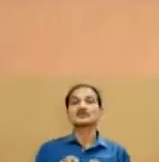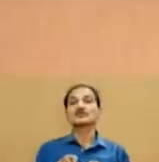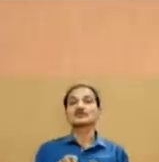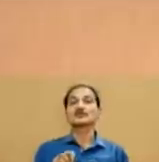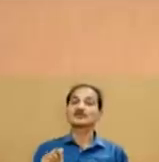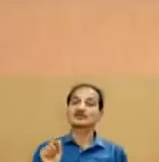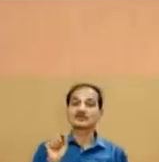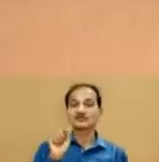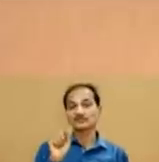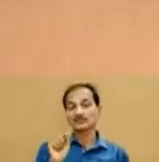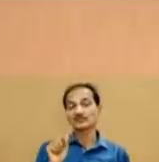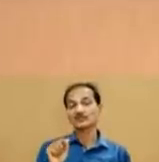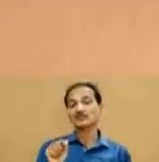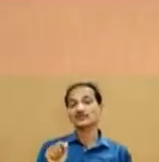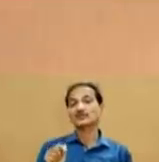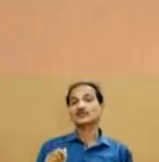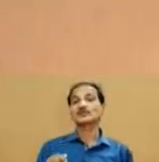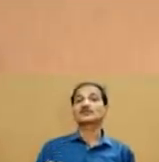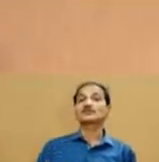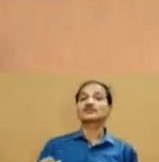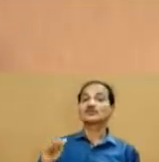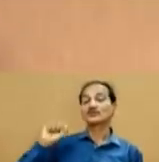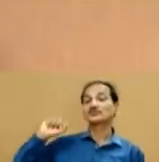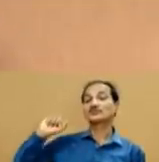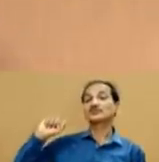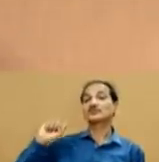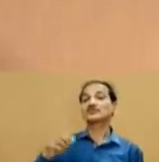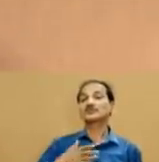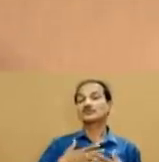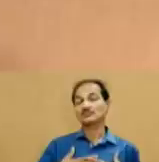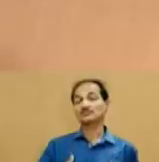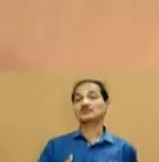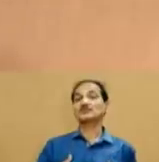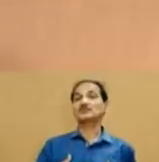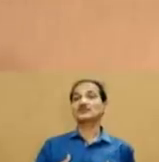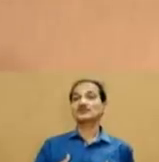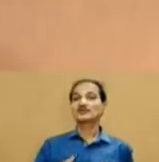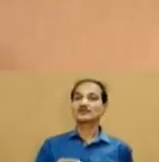ସଜାଗ, ଦାୟିତ୍ୱପୂର୍ଣ୍ଣ ଜାତିର ପ୍ରହରୀ ସେଇ ଦିଆସିଲି କାଠିଟି।